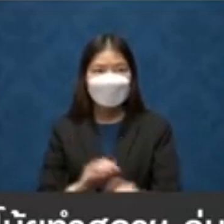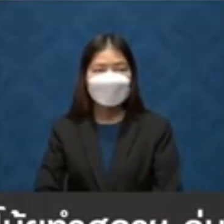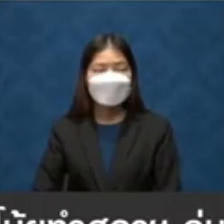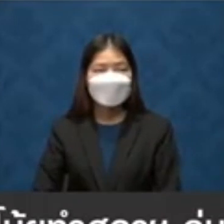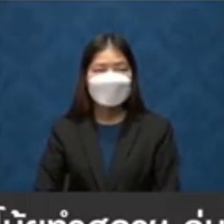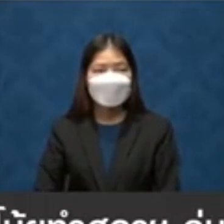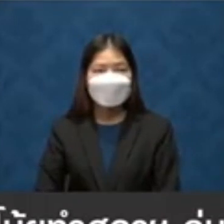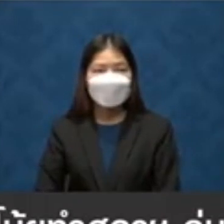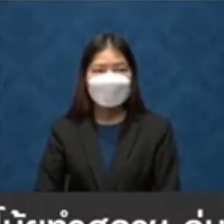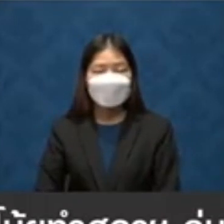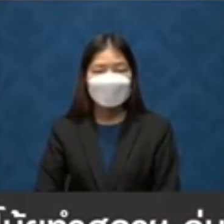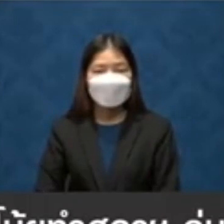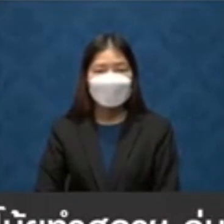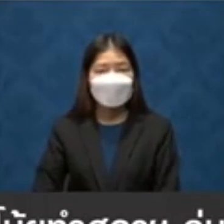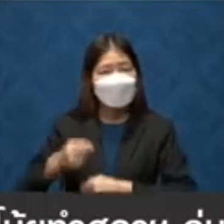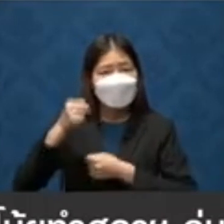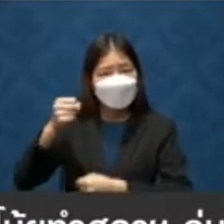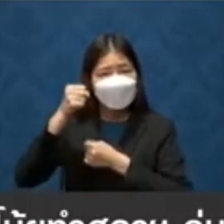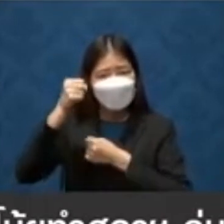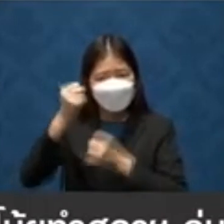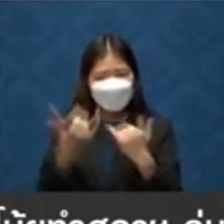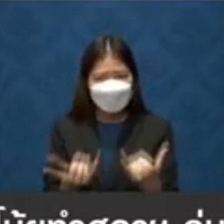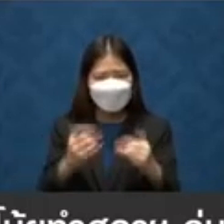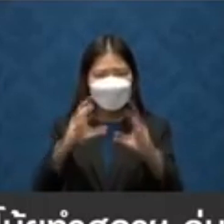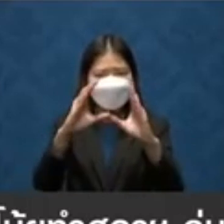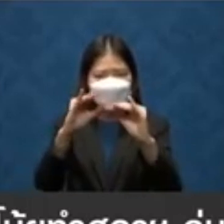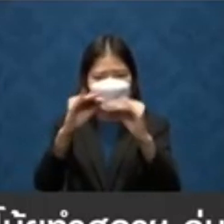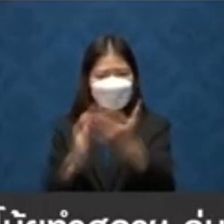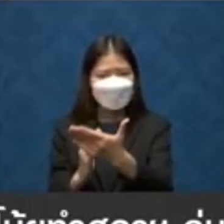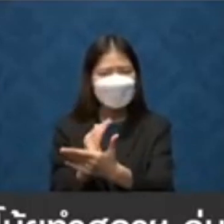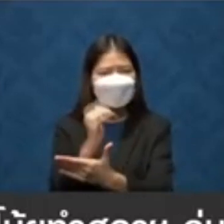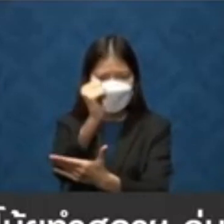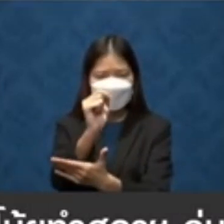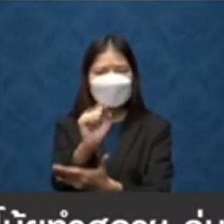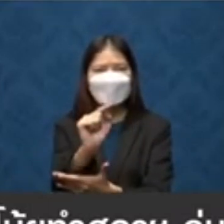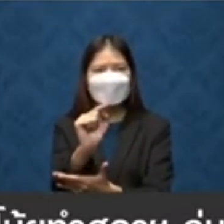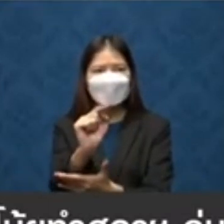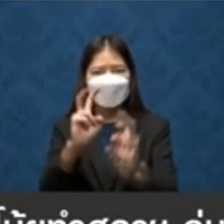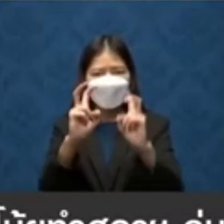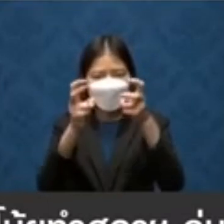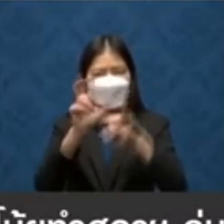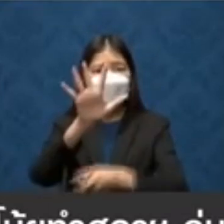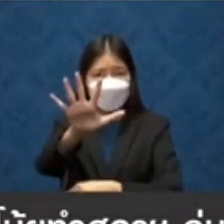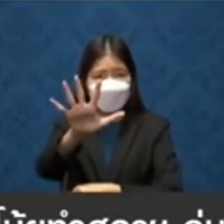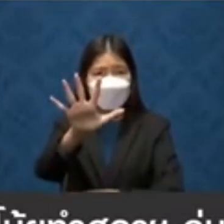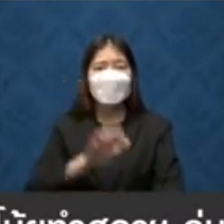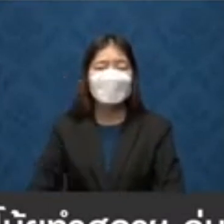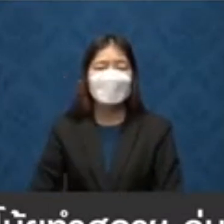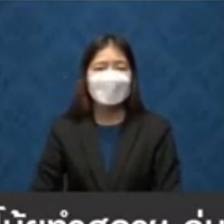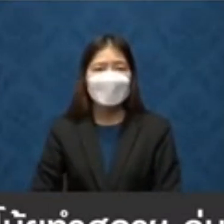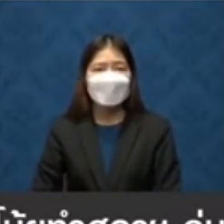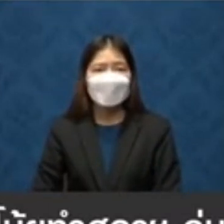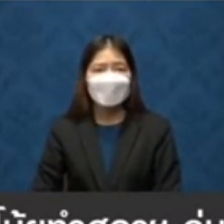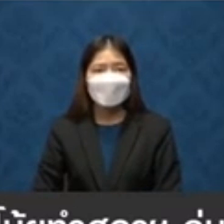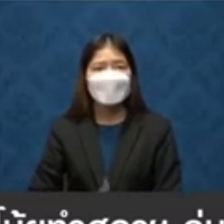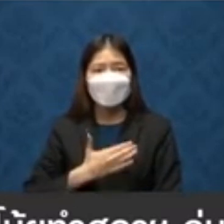พอเพชรก็ขัดขึ้นมาว่าเป็นการพูดตามข้อเท็จจริงก็จริงแต่สามารถตรวจสอบได้ว่าใครมาประชุมกิตติศักดิ์แย้งประธานพรเพชรหรือว่า